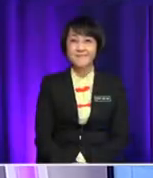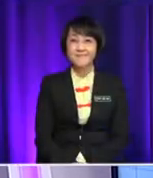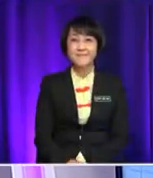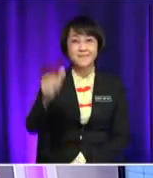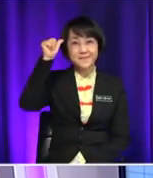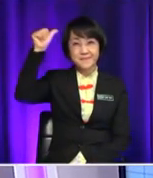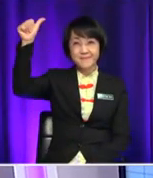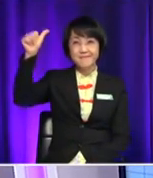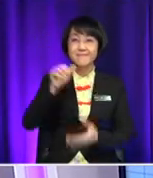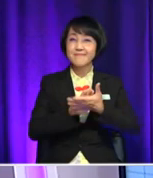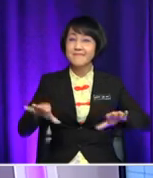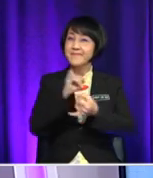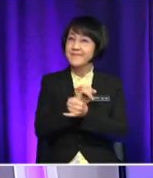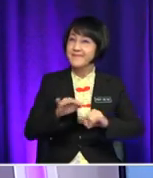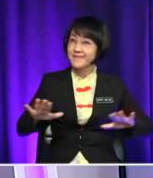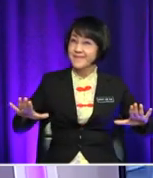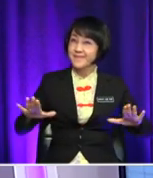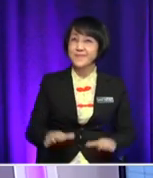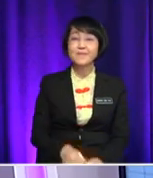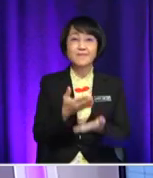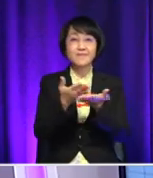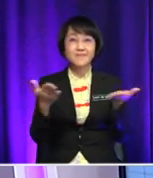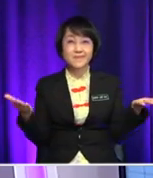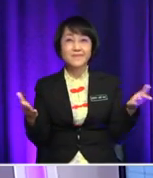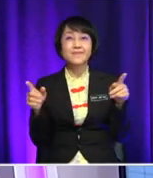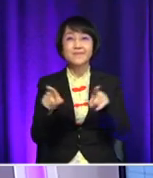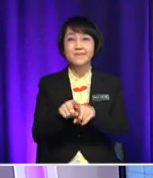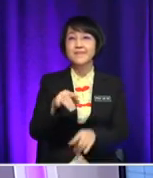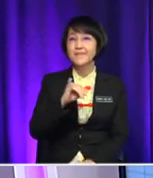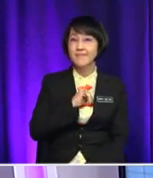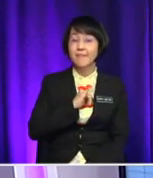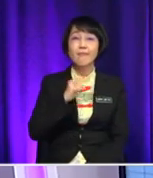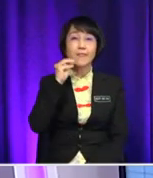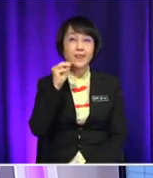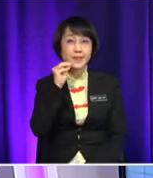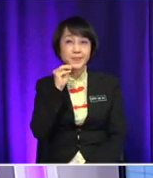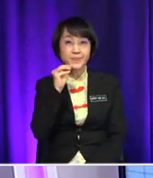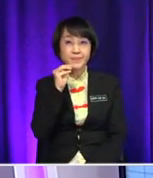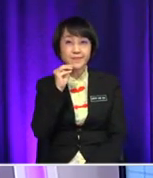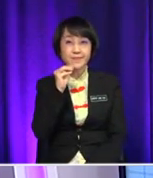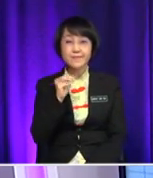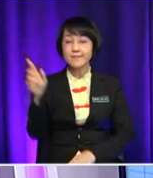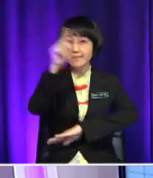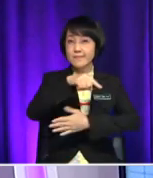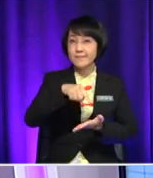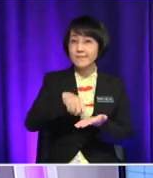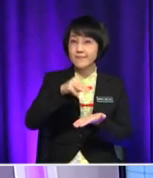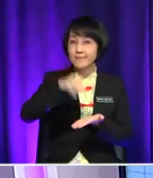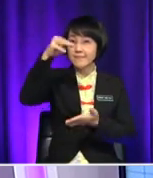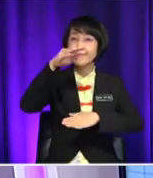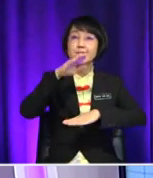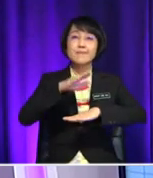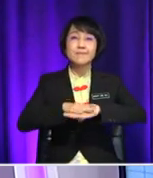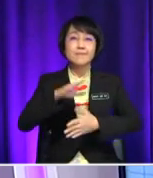Assalamualaikum dan salam sejahtera Anda bertemankan saya shamira Nazir dan hari ini di dalam Menengah Atas kita akan